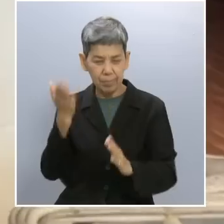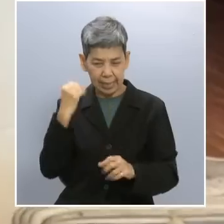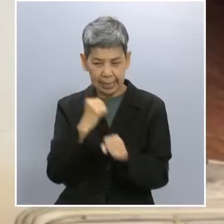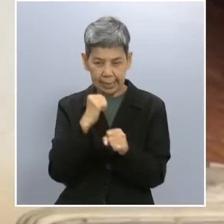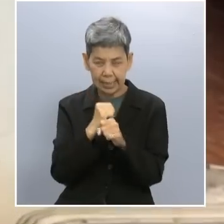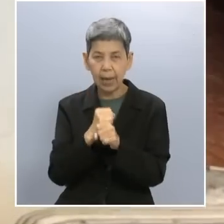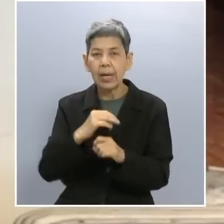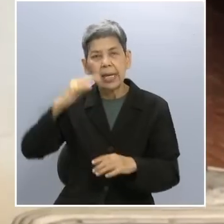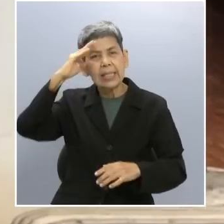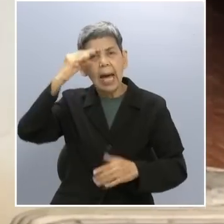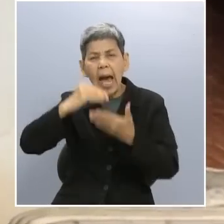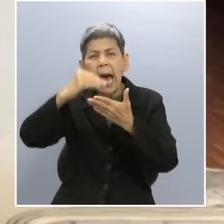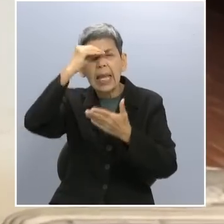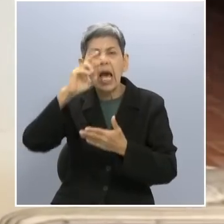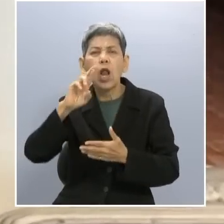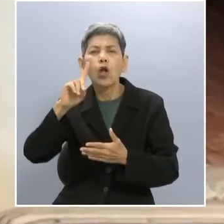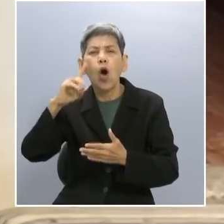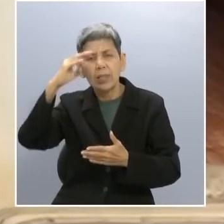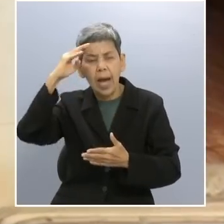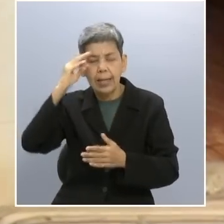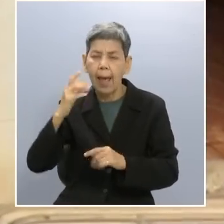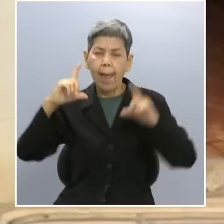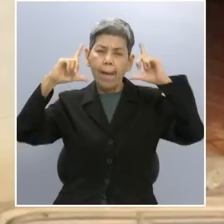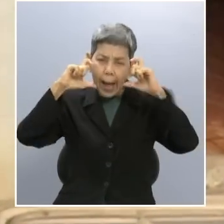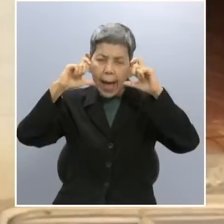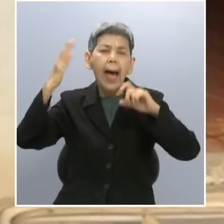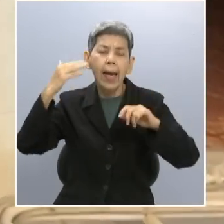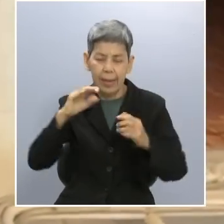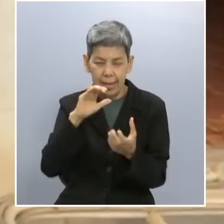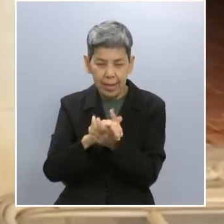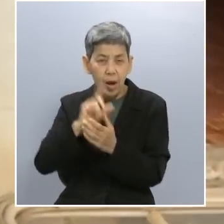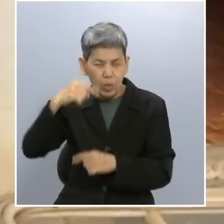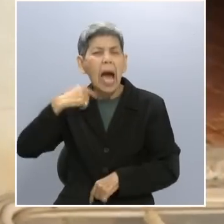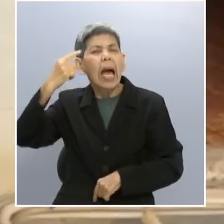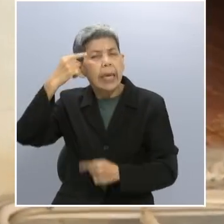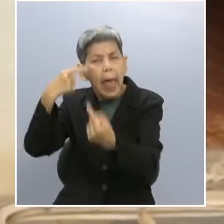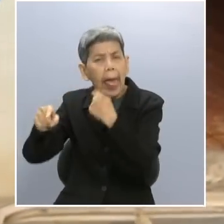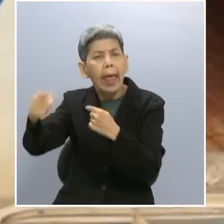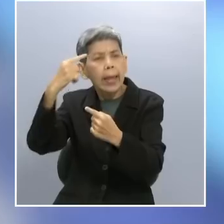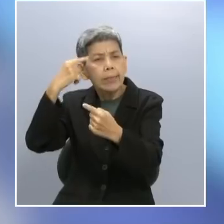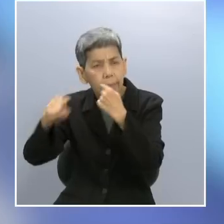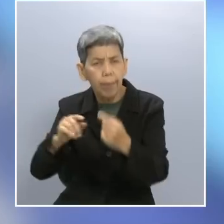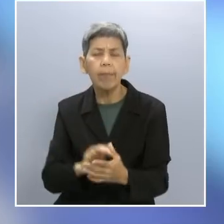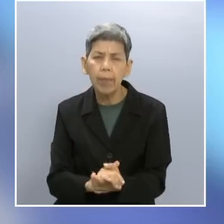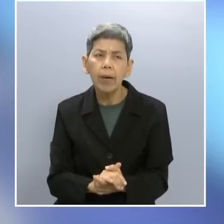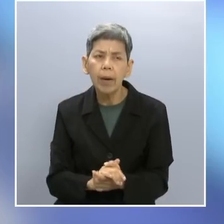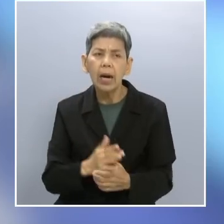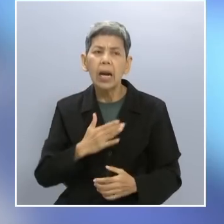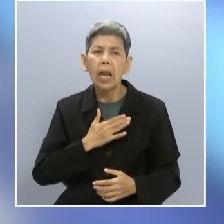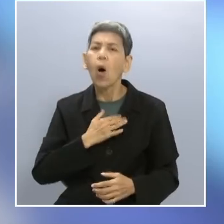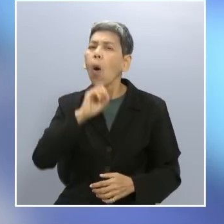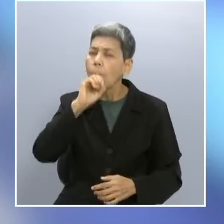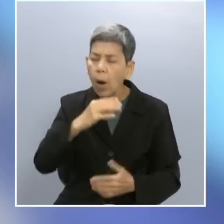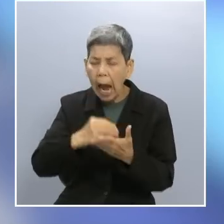ร.ดแล้วถ่ายรูปไว้เมียกบเข้าใจผิดไปเองกบออกตัวแบบนั้น